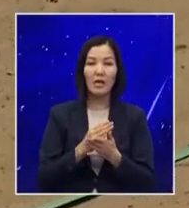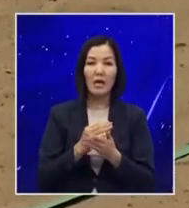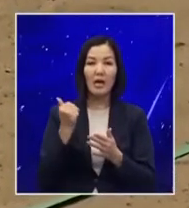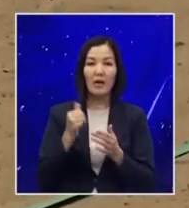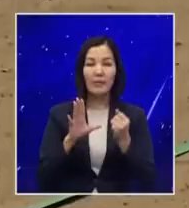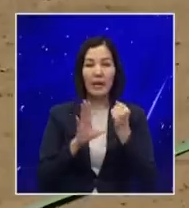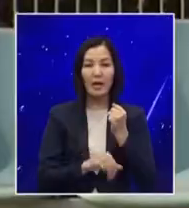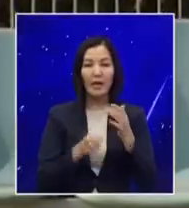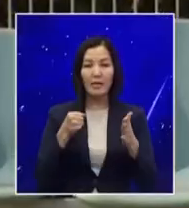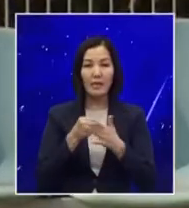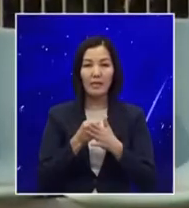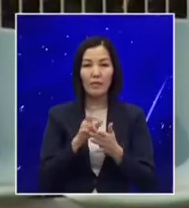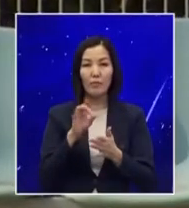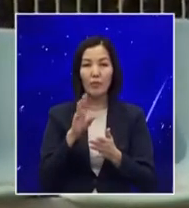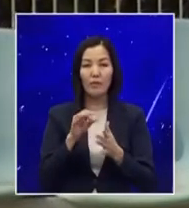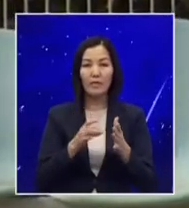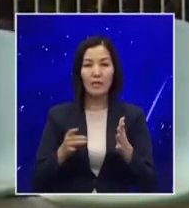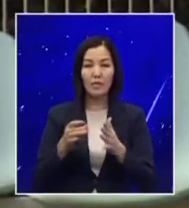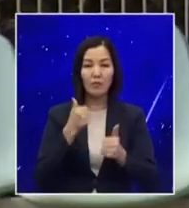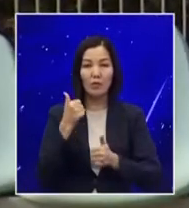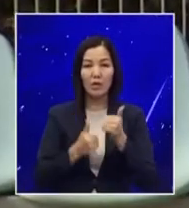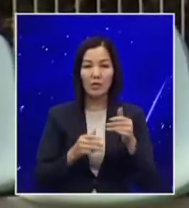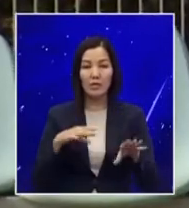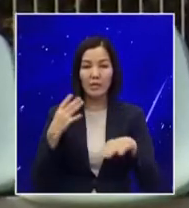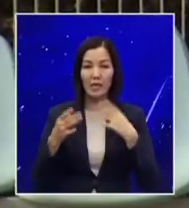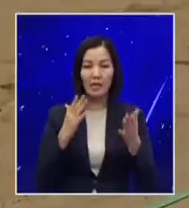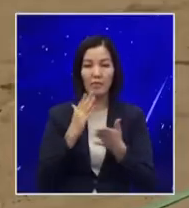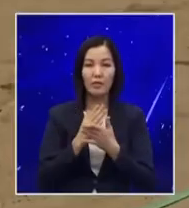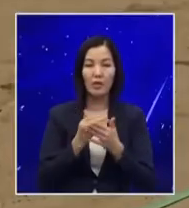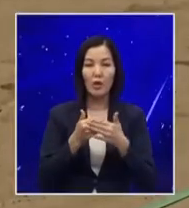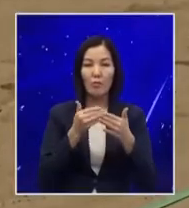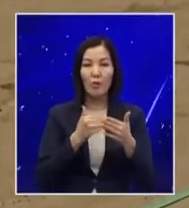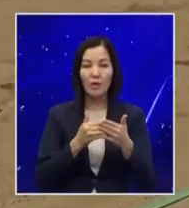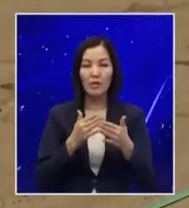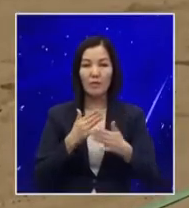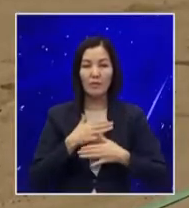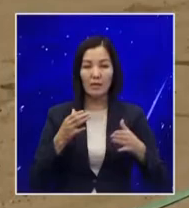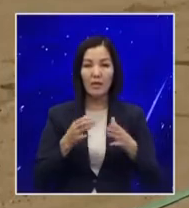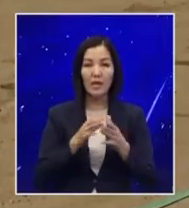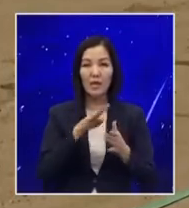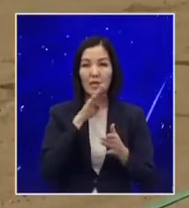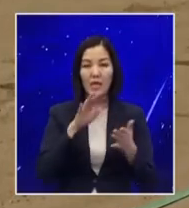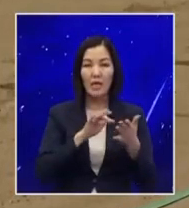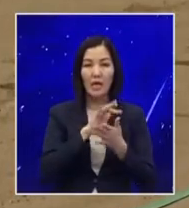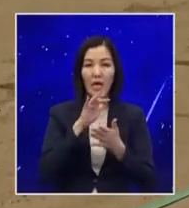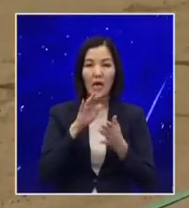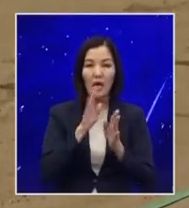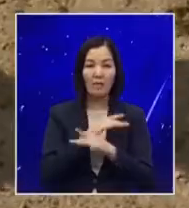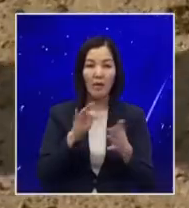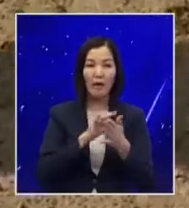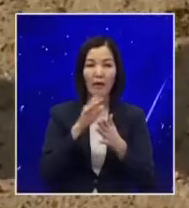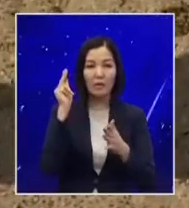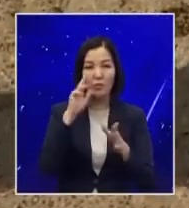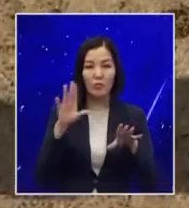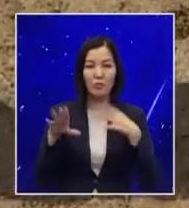аяғында Буревестник кубогы үшін өтетін республикалық жарысқа қызу дайындалып жатыр. Бұған дейін жерлестеріміз Текелі, Қапшағай қалаларында оқу-жаттығу жиындарында